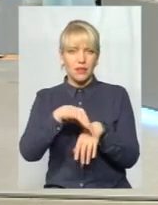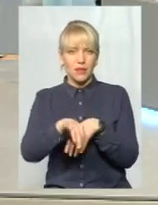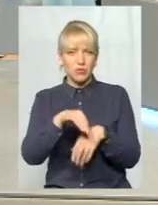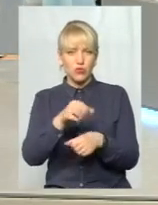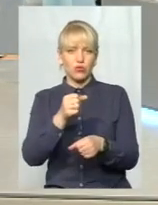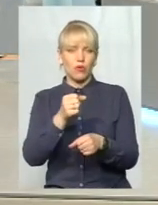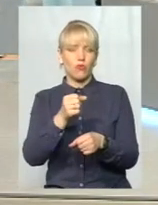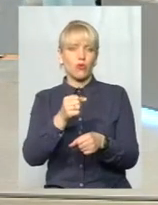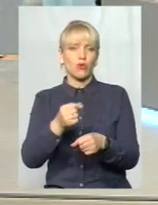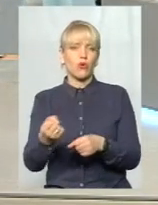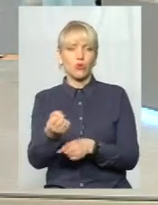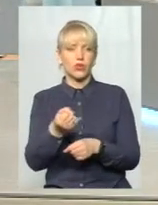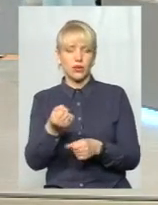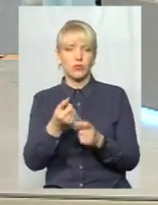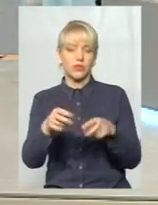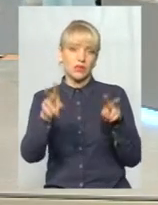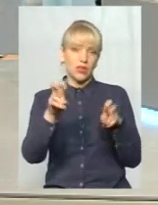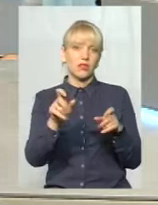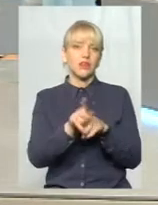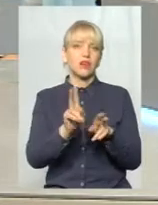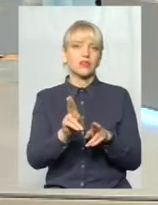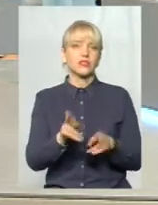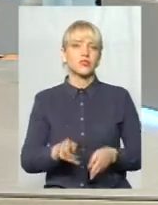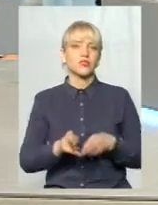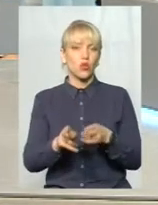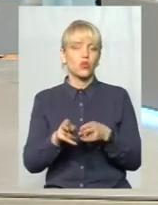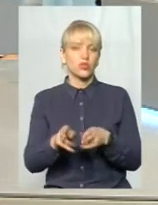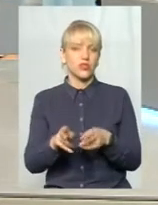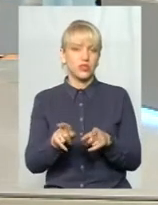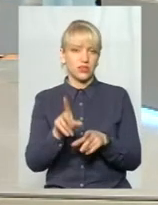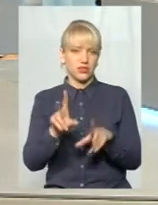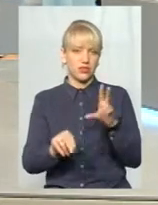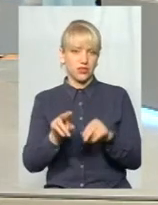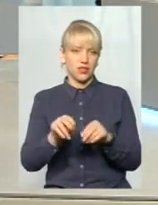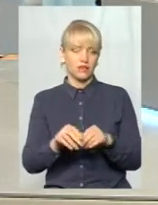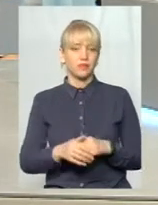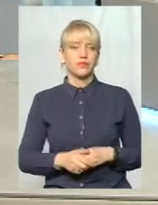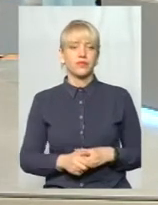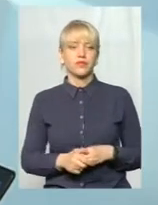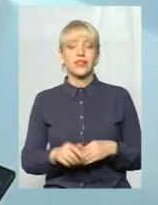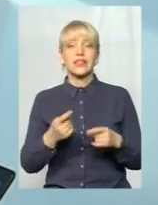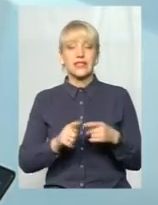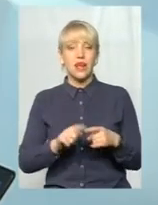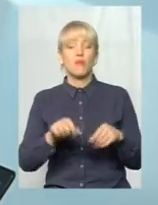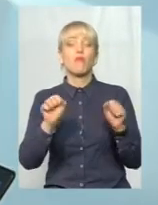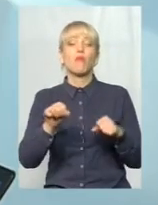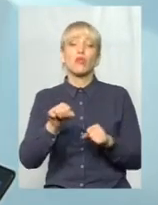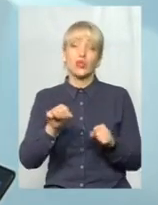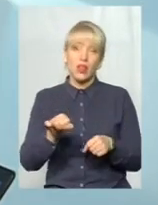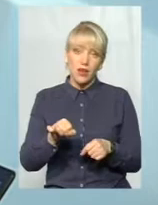статусі звичайного злочинця, але він знаходився як військовополонений з території України. Це можливо бути,